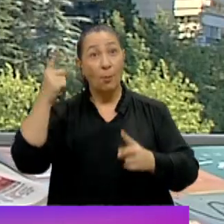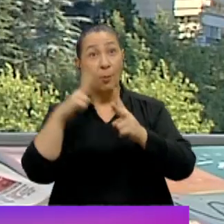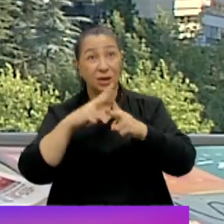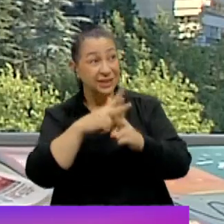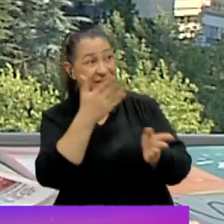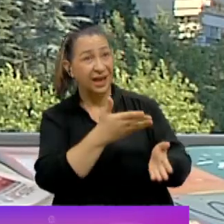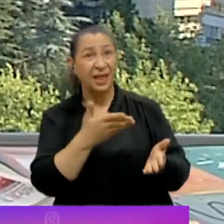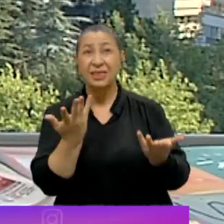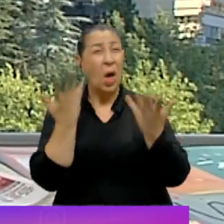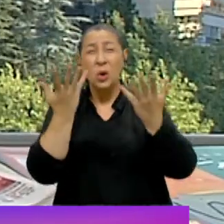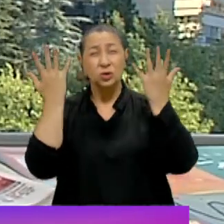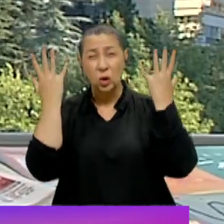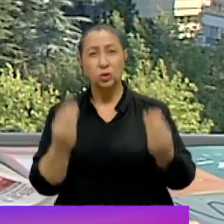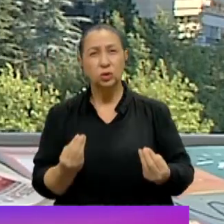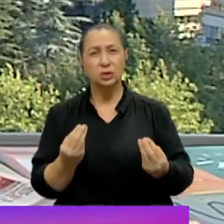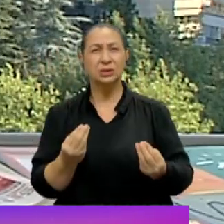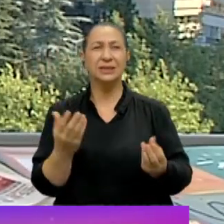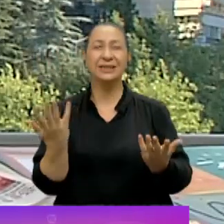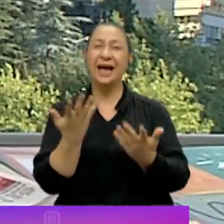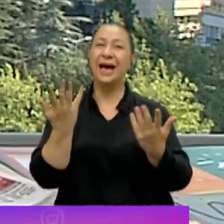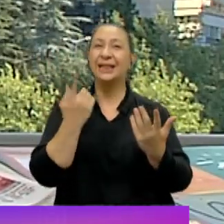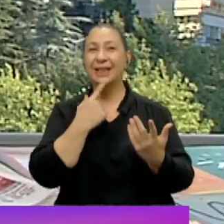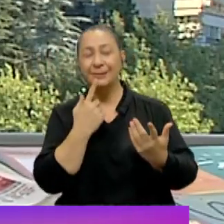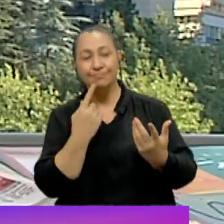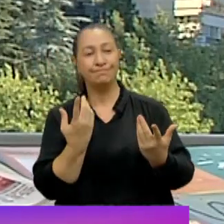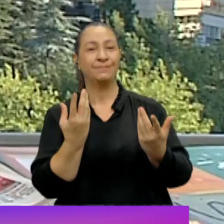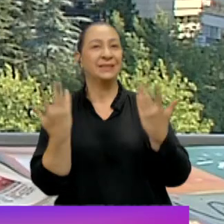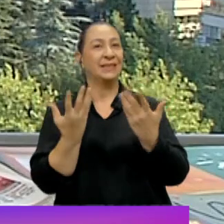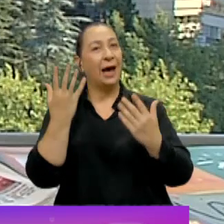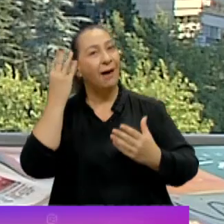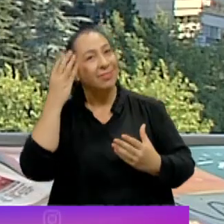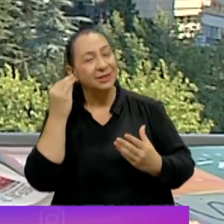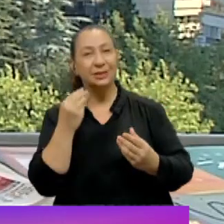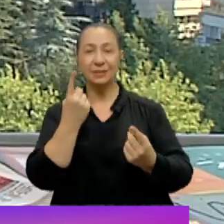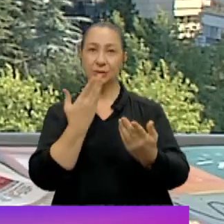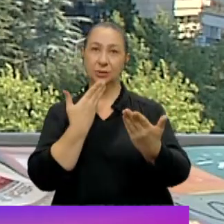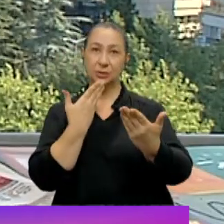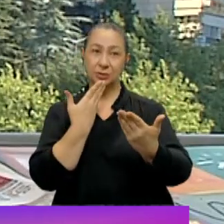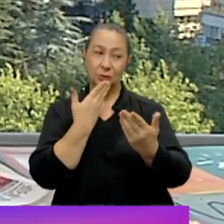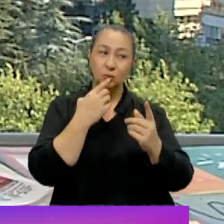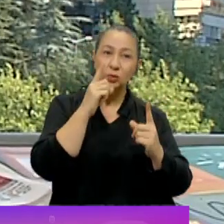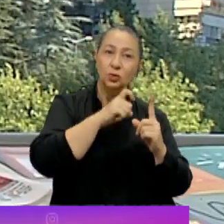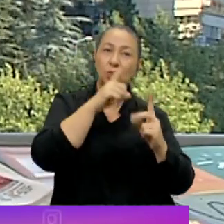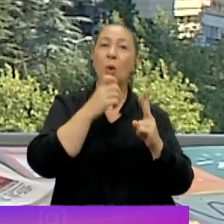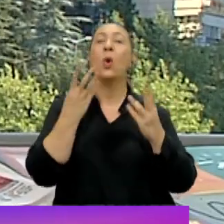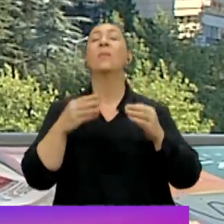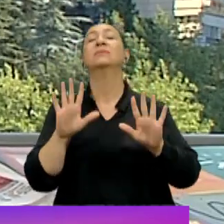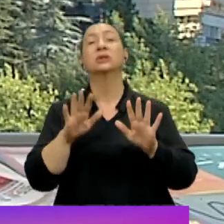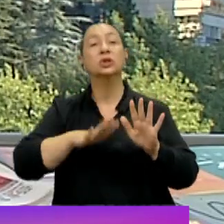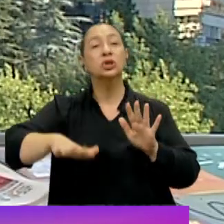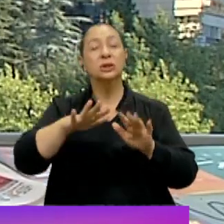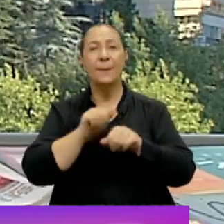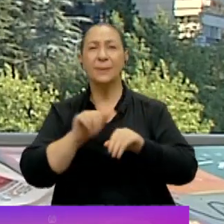polisine ne yaşamış olursa olsun daha böyle ılımlı, daha anlayışlı acaba yaklaşamaz mıydı? Sosyal